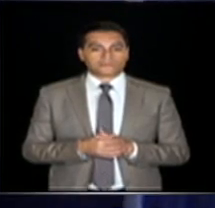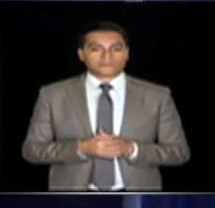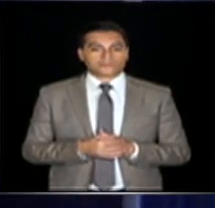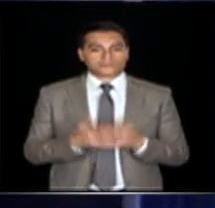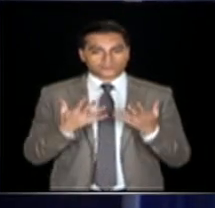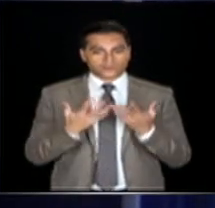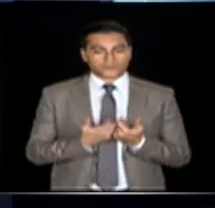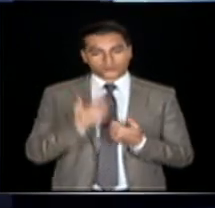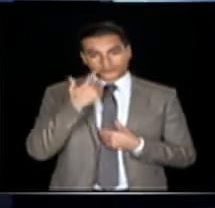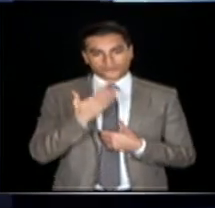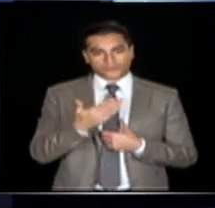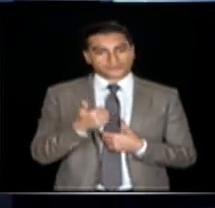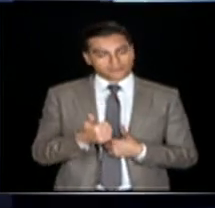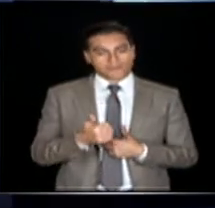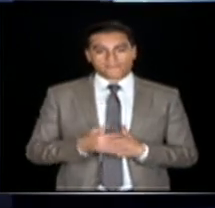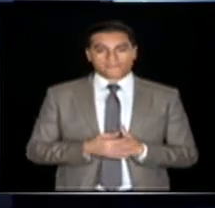كودرات زيني، تمام.